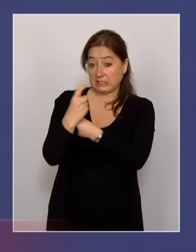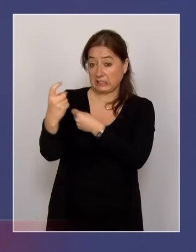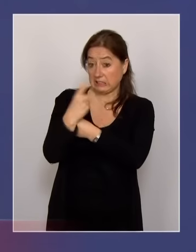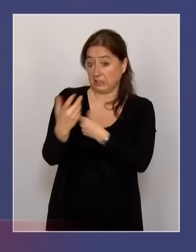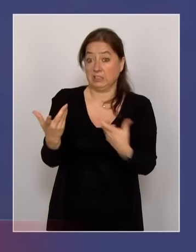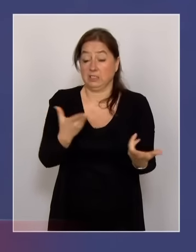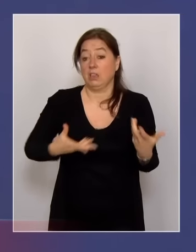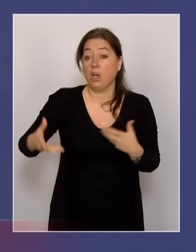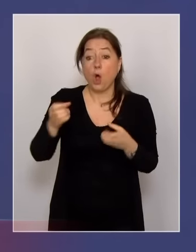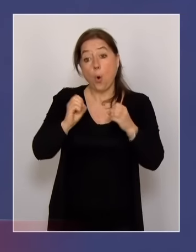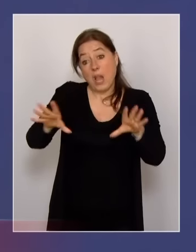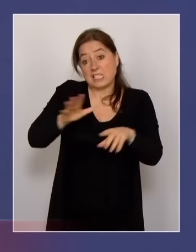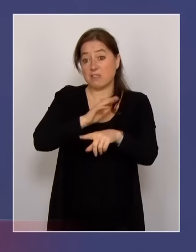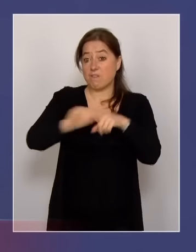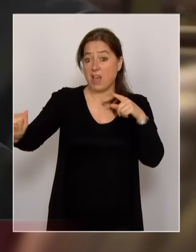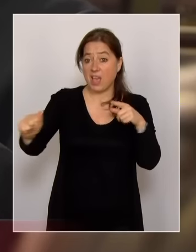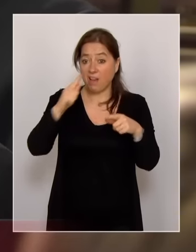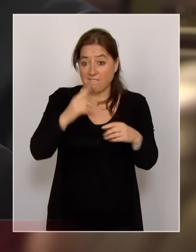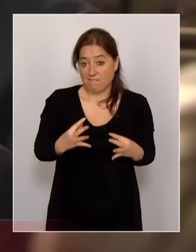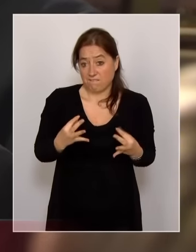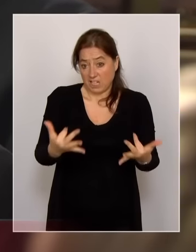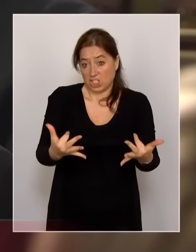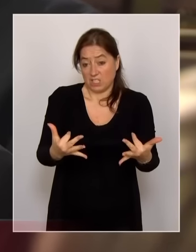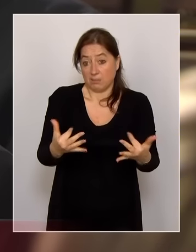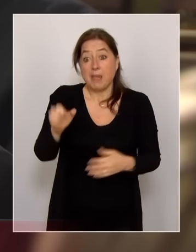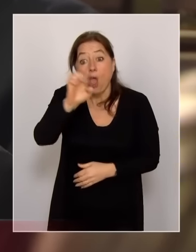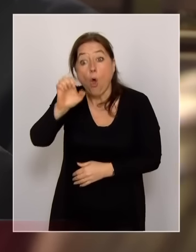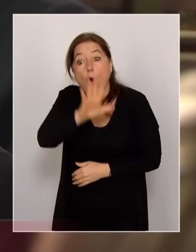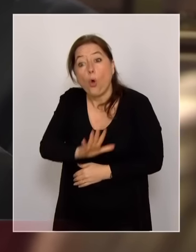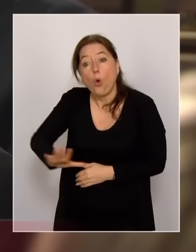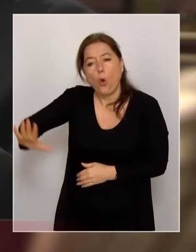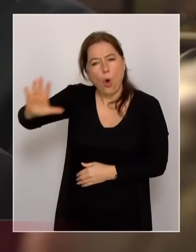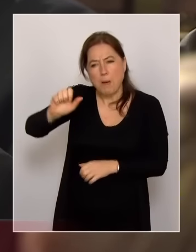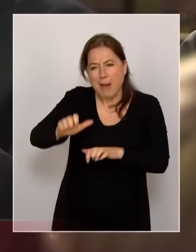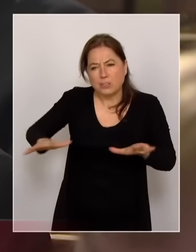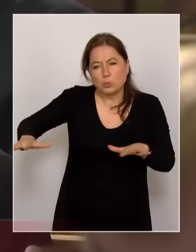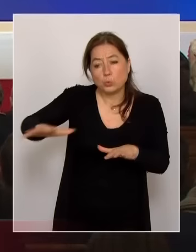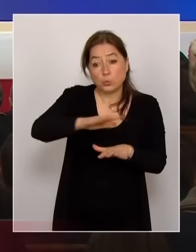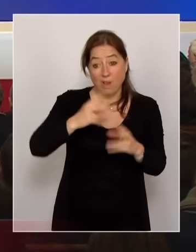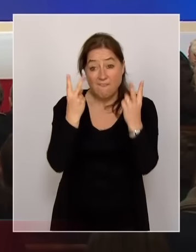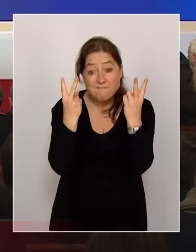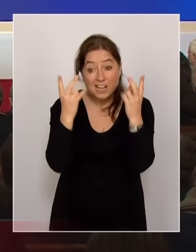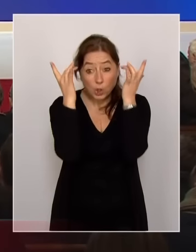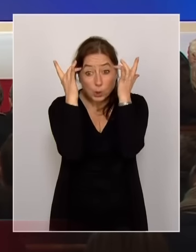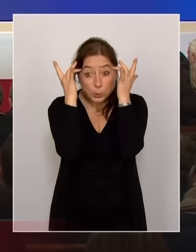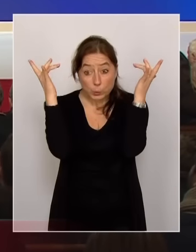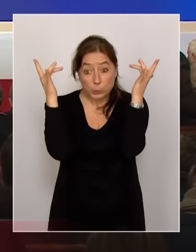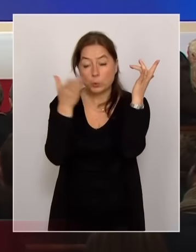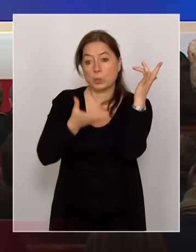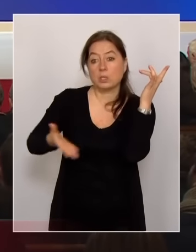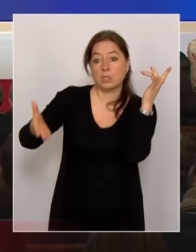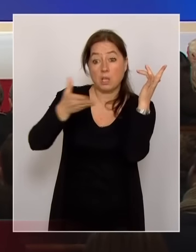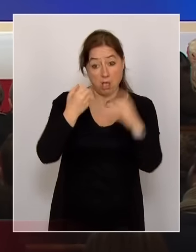vulnérables. Mais partout sur notre Europe, dans notre Europe, nos valeurs, notre culture sont menacées.